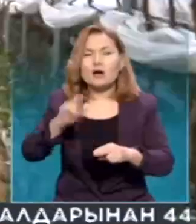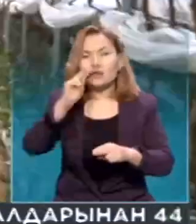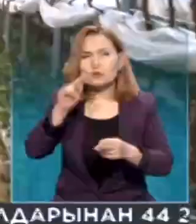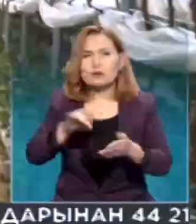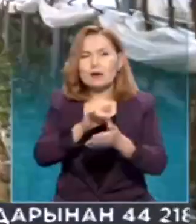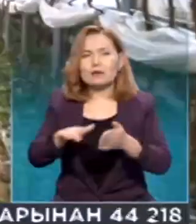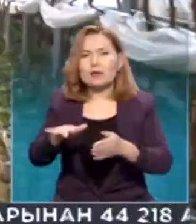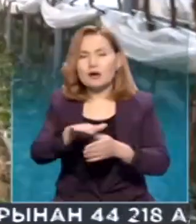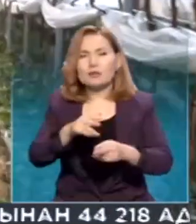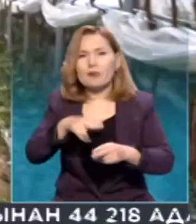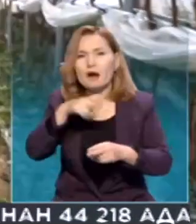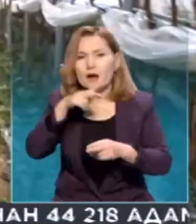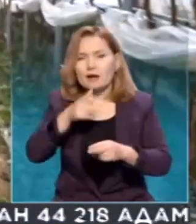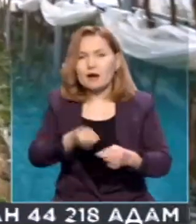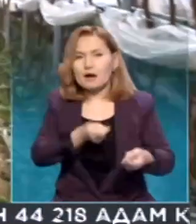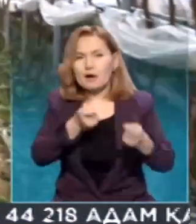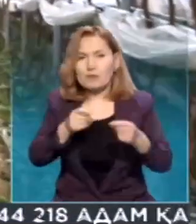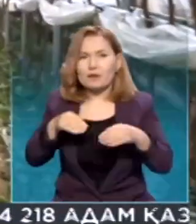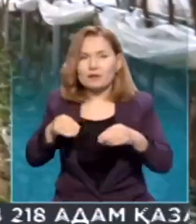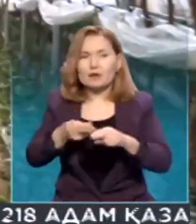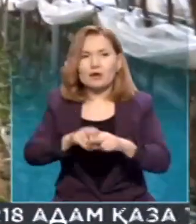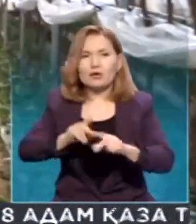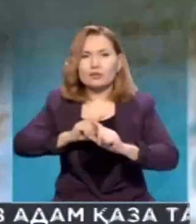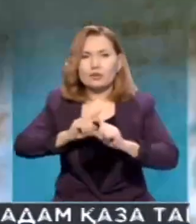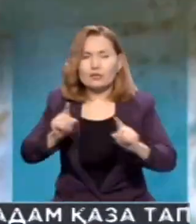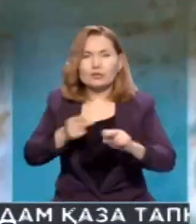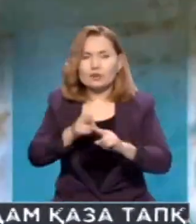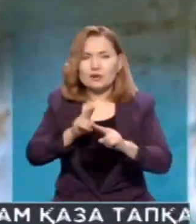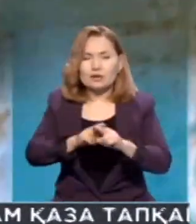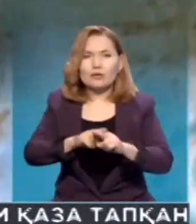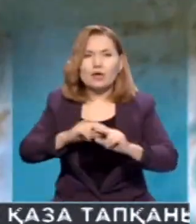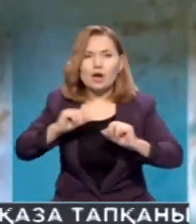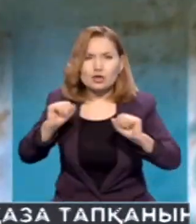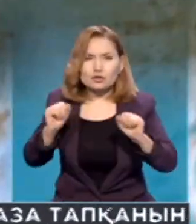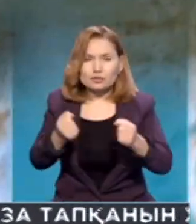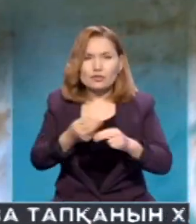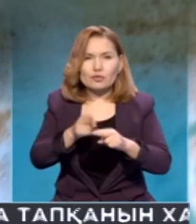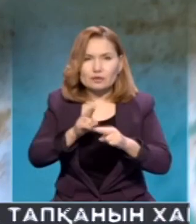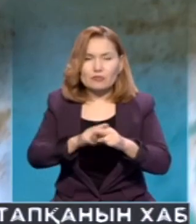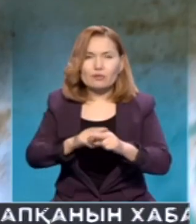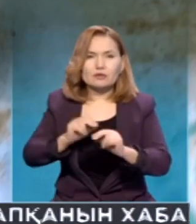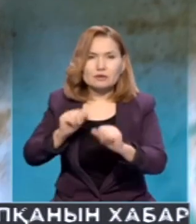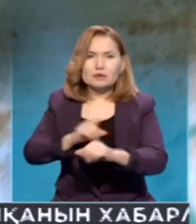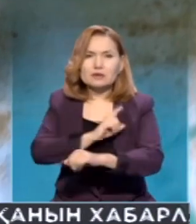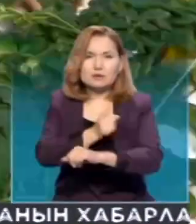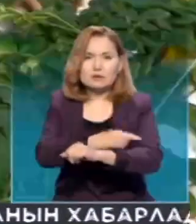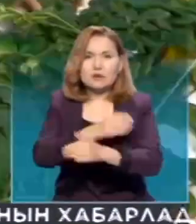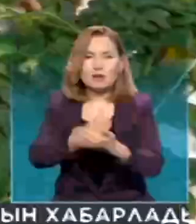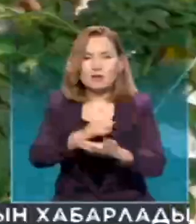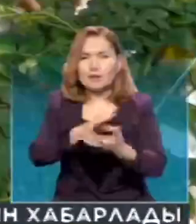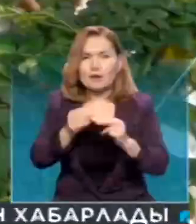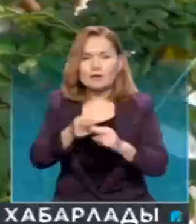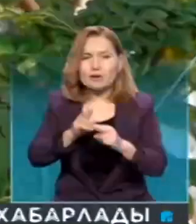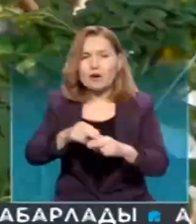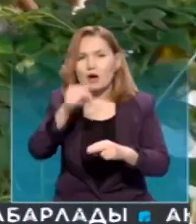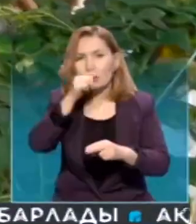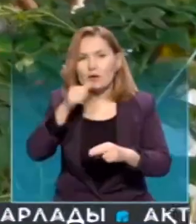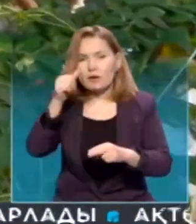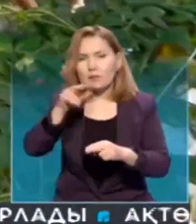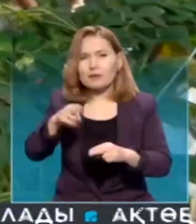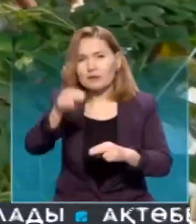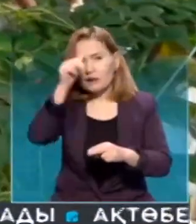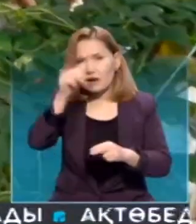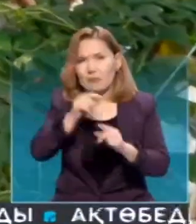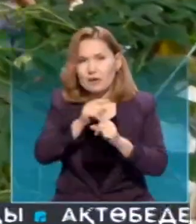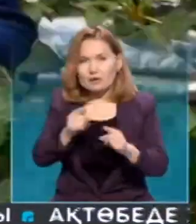жемістің кореялық тұқымын жерсіндірген, оның артықшылығы суыққа өте төзімді. Жайқалып желек жайған құлпынайдың өнімі былтырғы 90 айынан